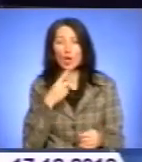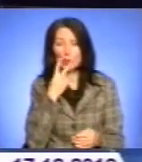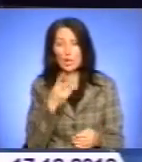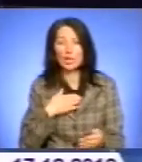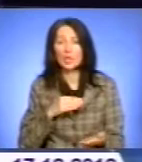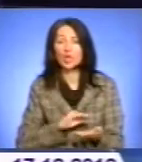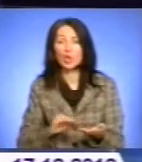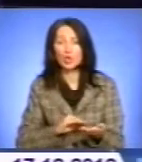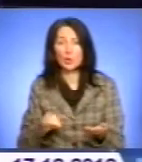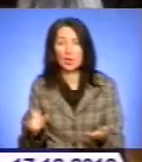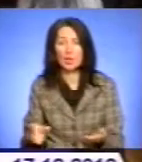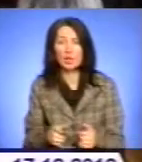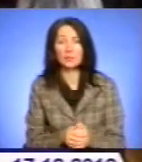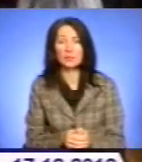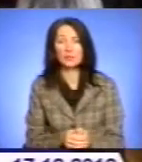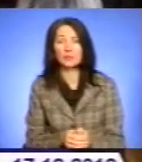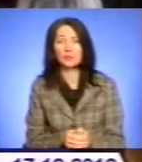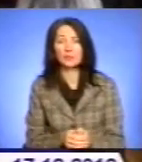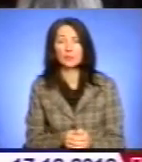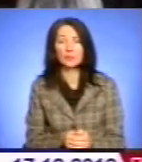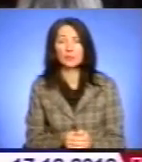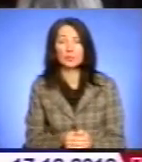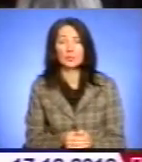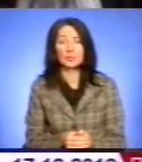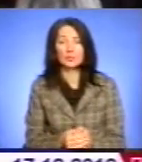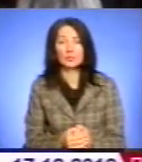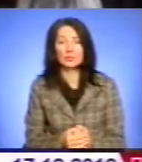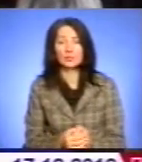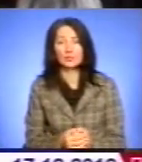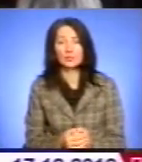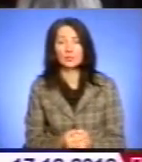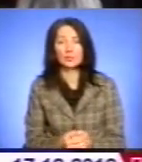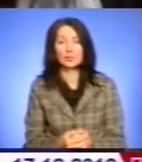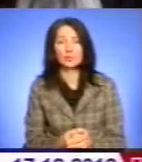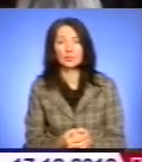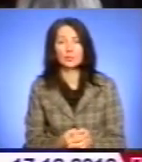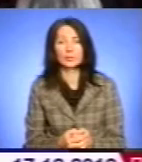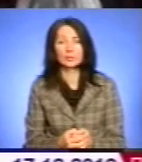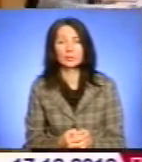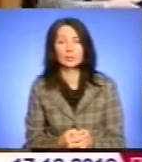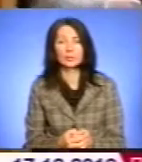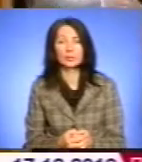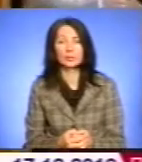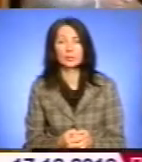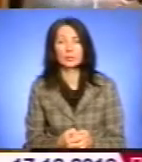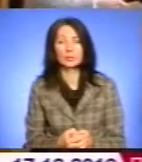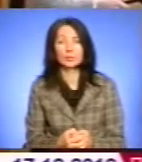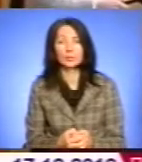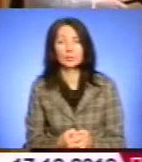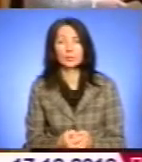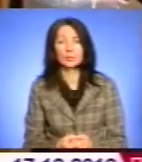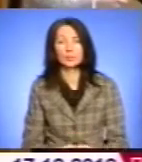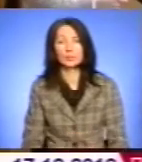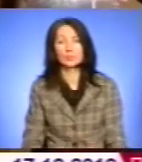наші кореспонденти. Виконання судових рішень – це важлива державна справа, яка потребує високої професійної відповідальності